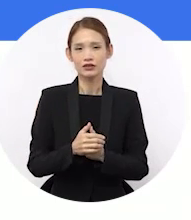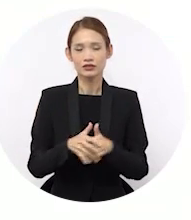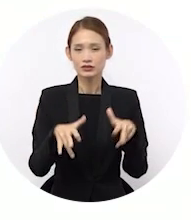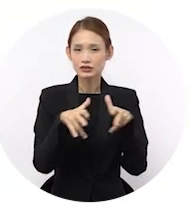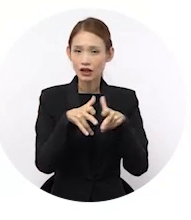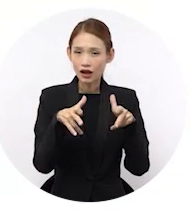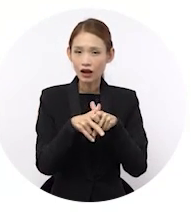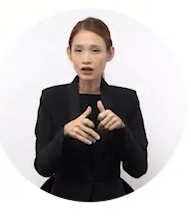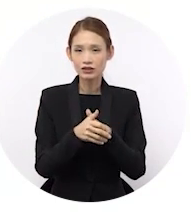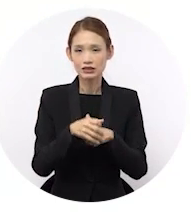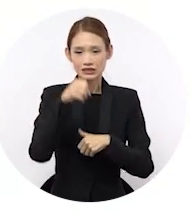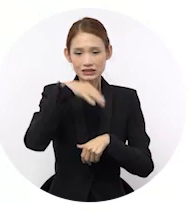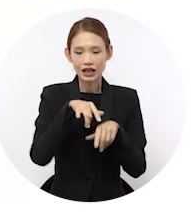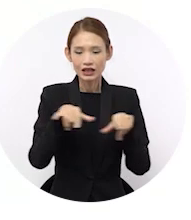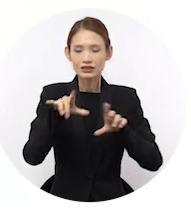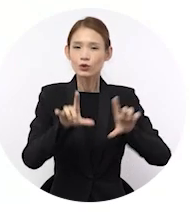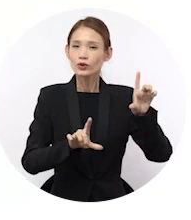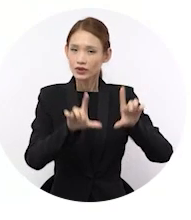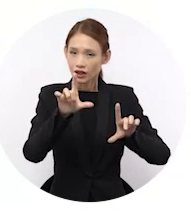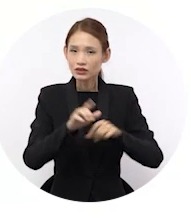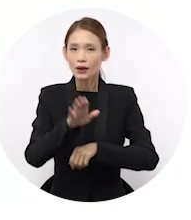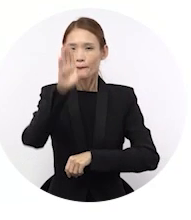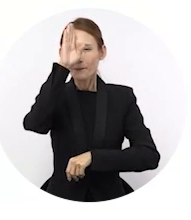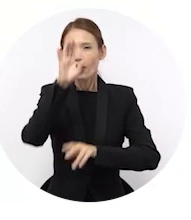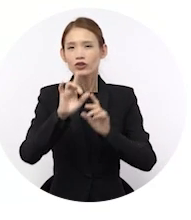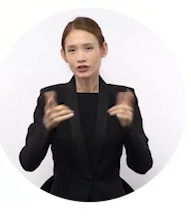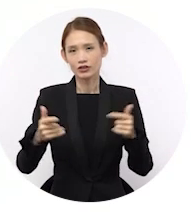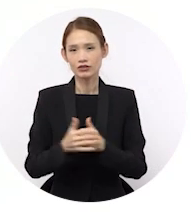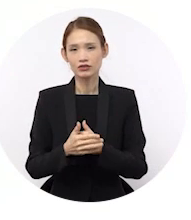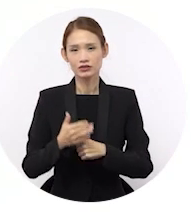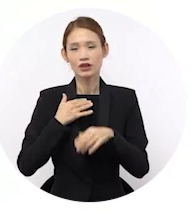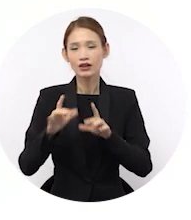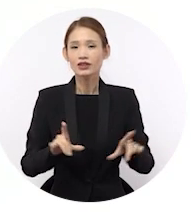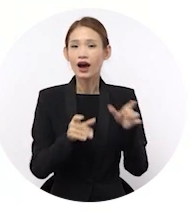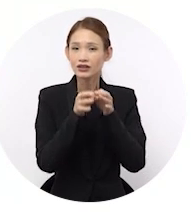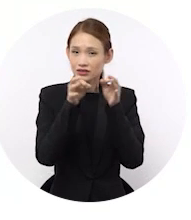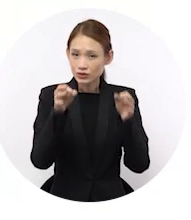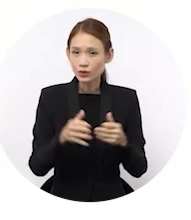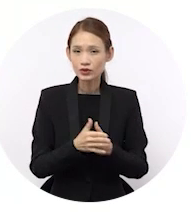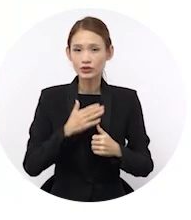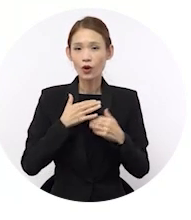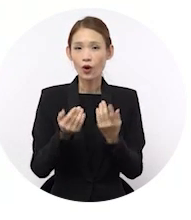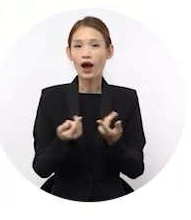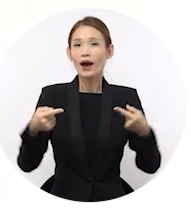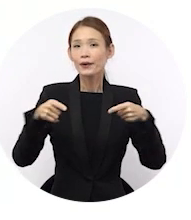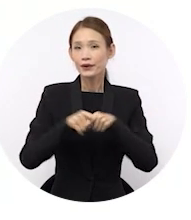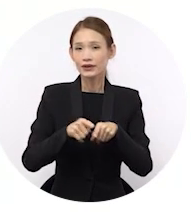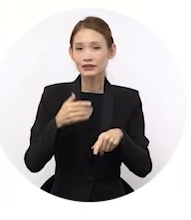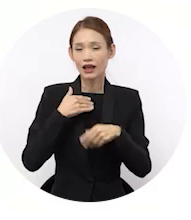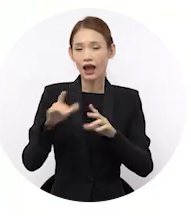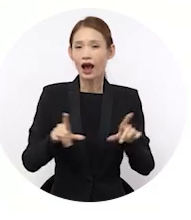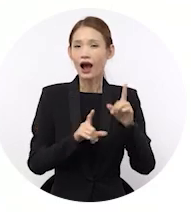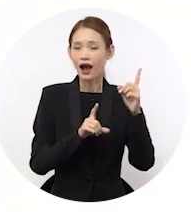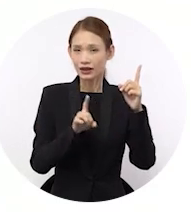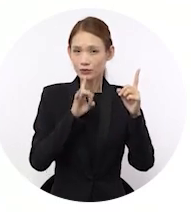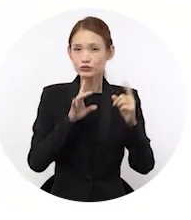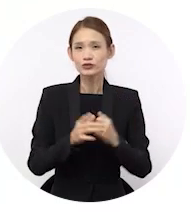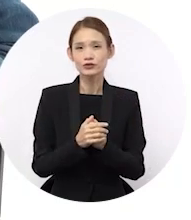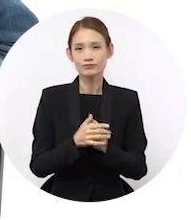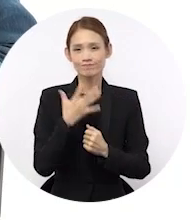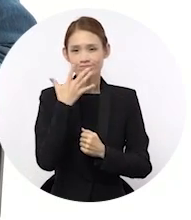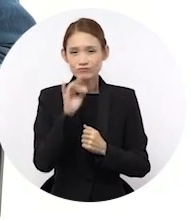아니니까요. 이게 장애는 일종의 상태이지 병이 아닙니다. 제가 살아있는 동안 쭉 저와 함께하는 제 상태일